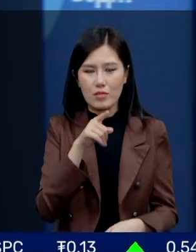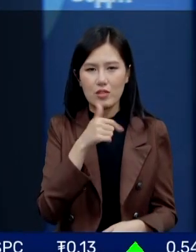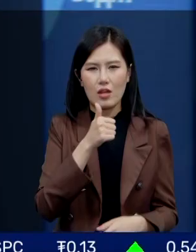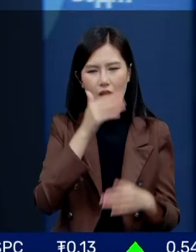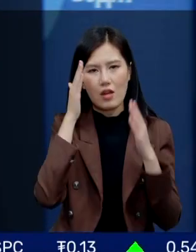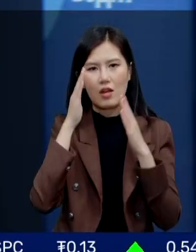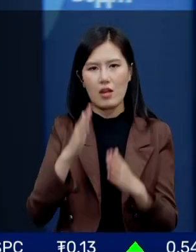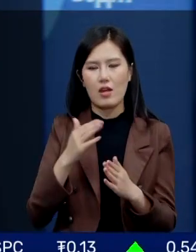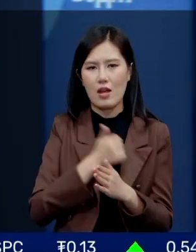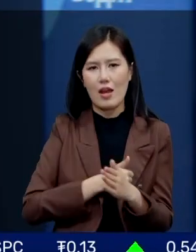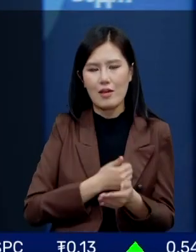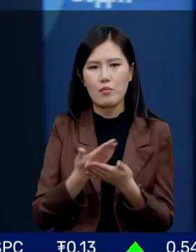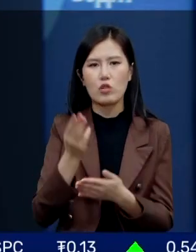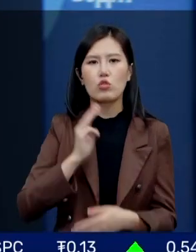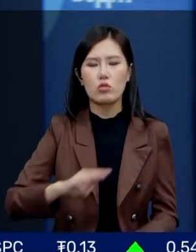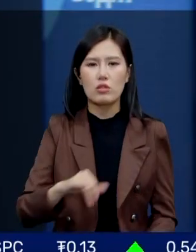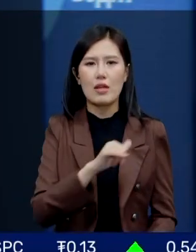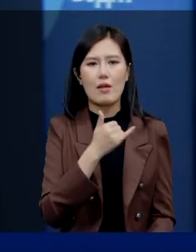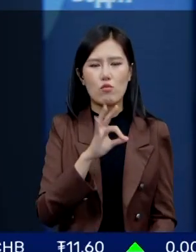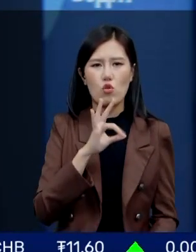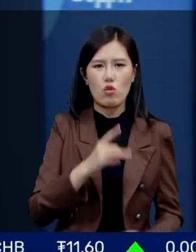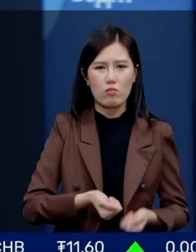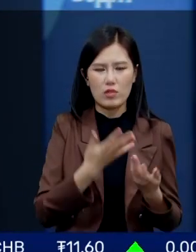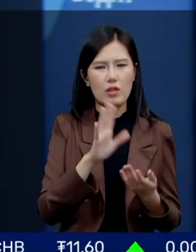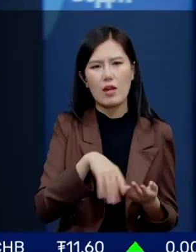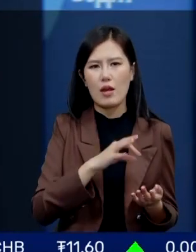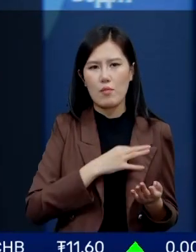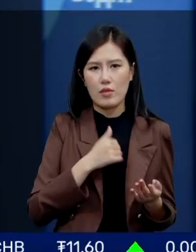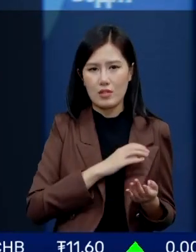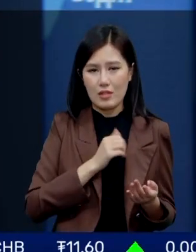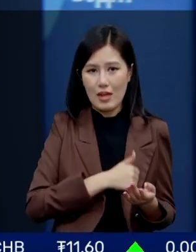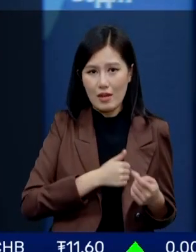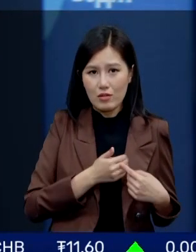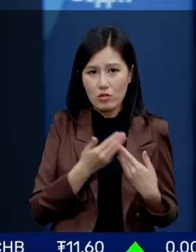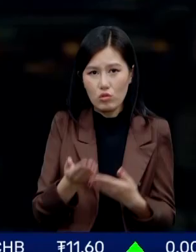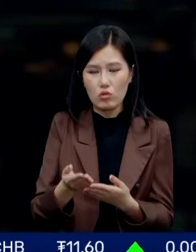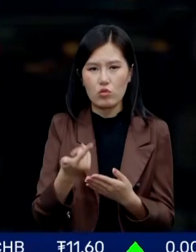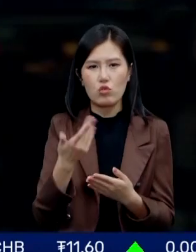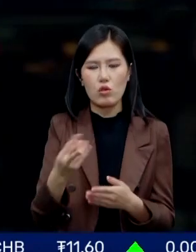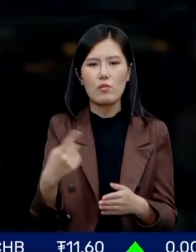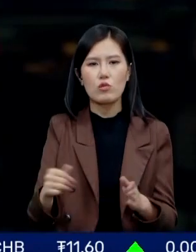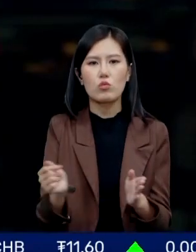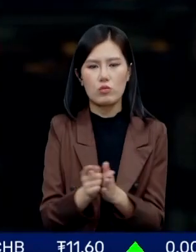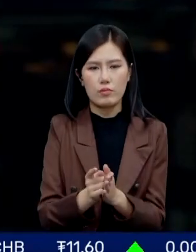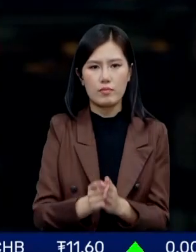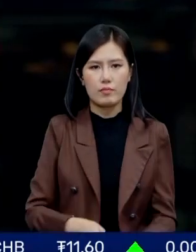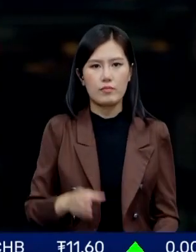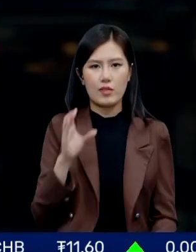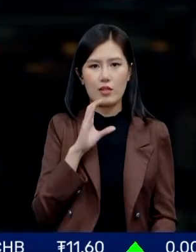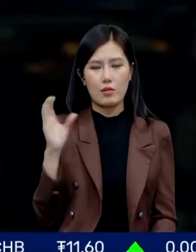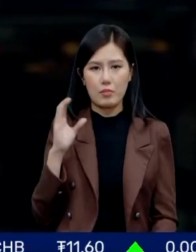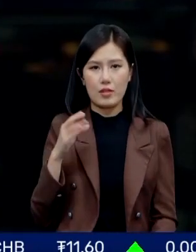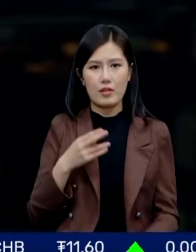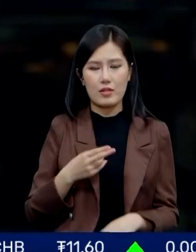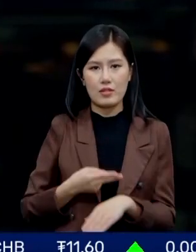дээр зарим үед тодорхой хэмжээнд алдагдал хүлээгээд чамаагүй хэрэглэгчтэй илүү сэтгэл ханамжтай үлдэх нь маш чухлаа. Байгууллагат ерөнхийдөө цалинг бол захирал